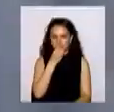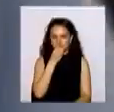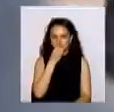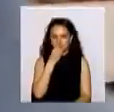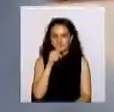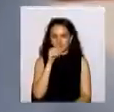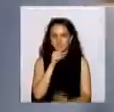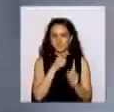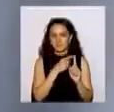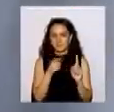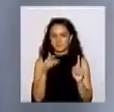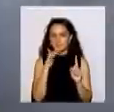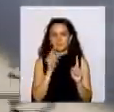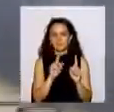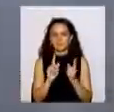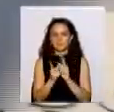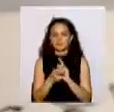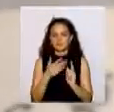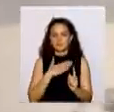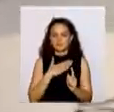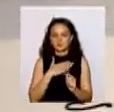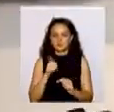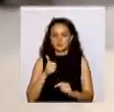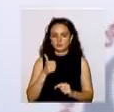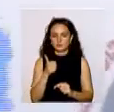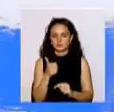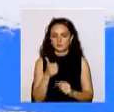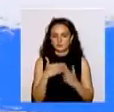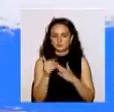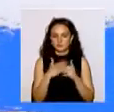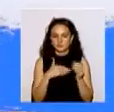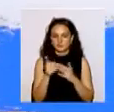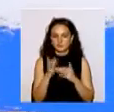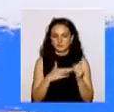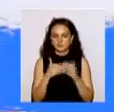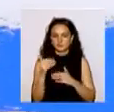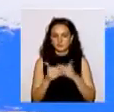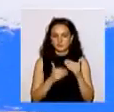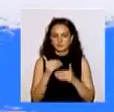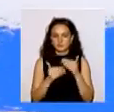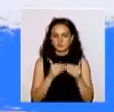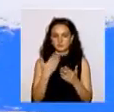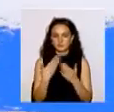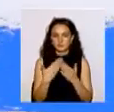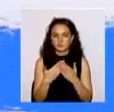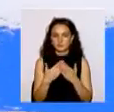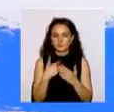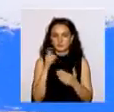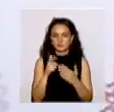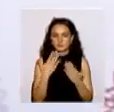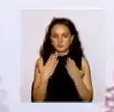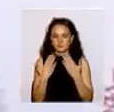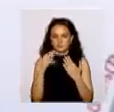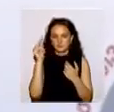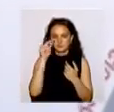რამოდენიმე თვის განმავლობაში იმდენი რაღაც შეიცვალა თქვენ ჩემთვის, როგორც აი პროფესიული თვალსაზრისით მომავალ თუნდაც ადამიანებთან